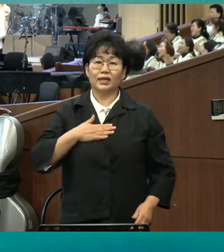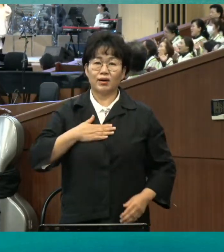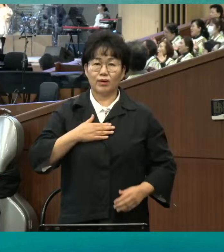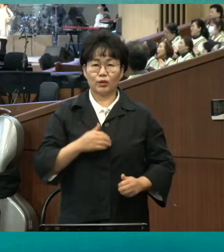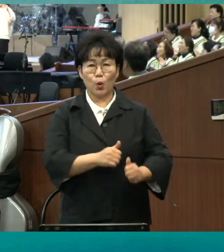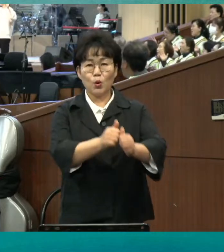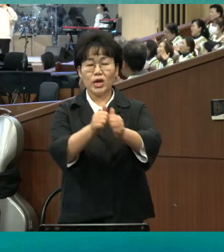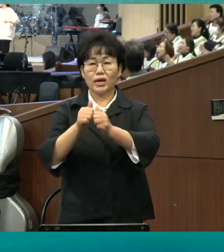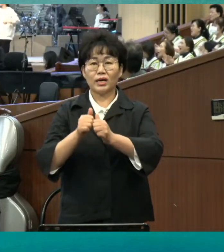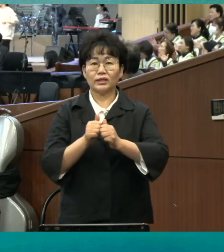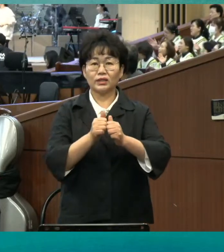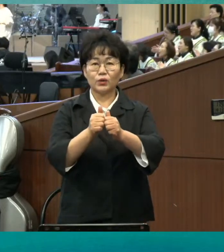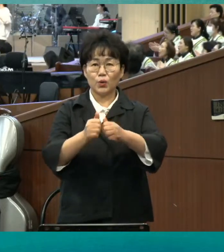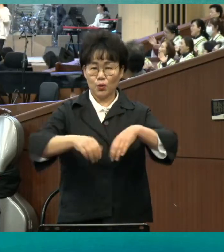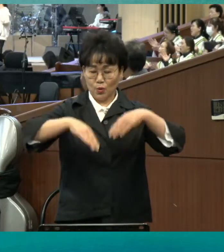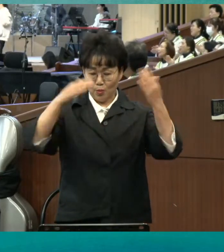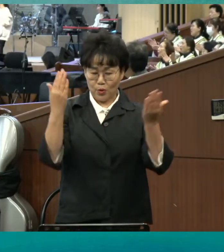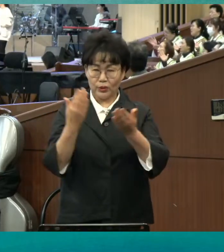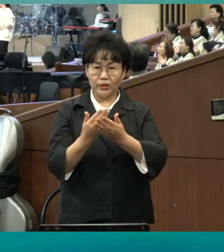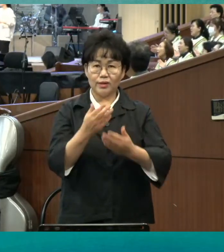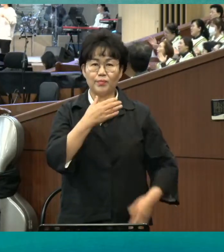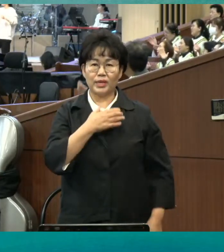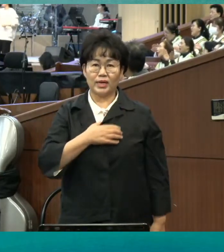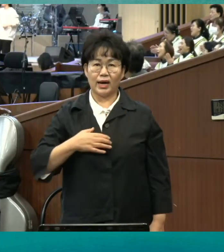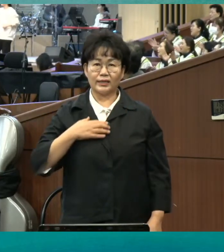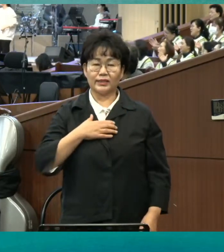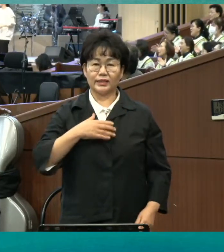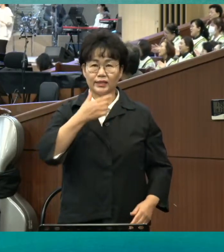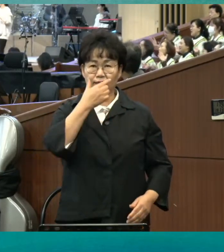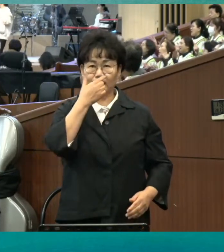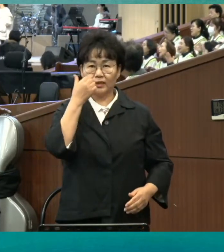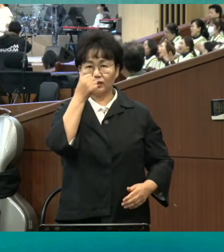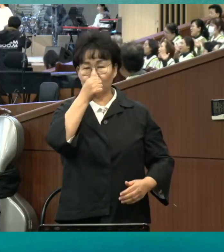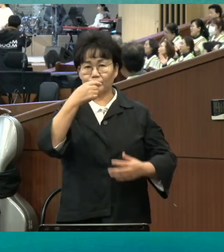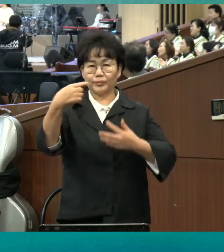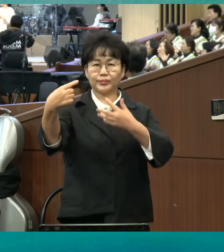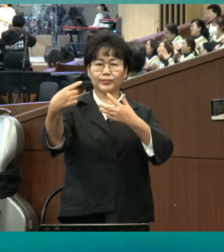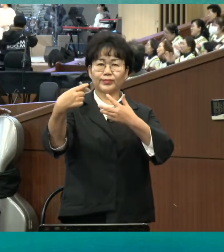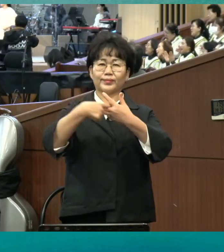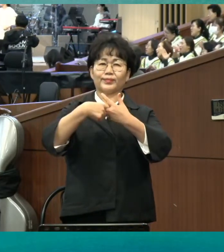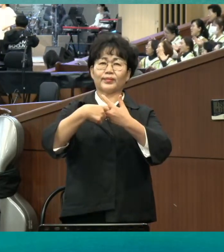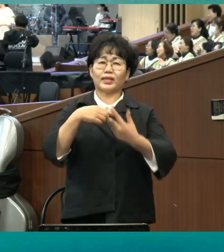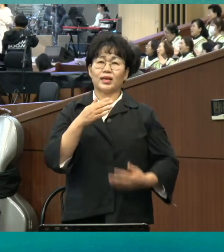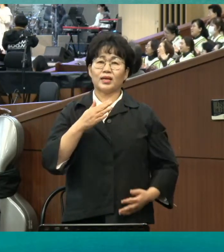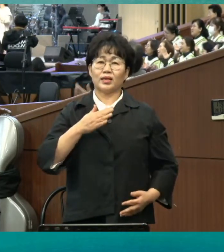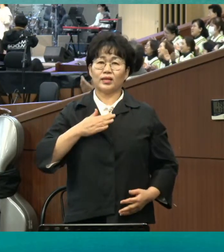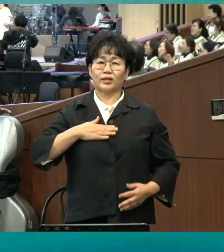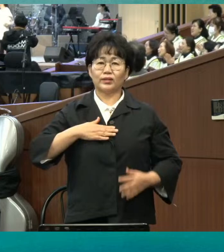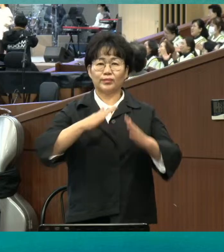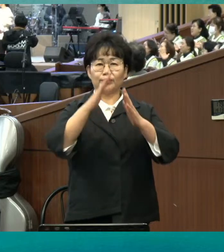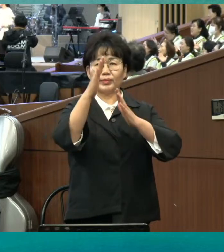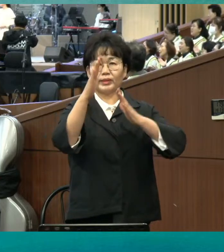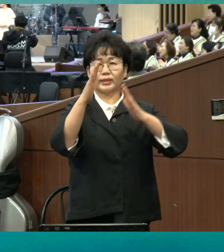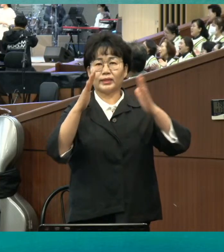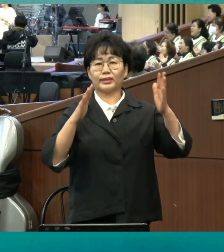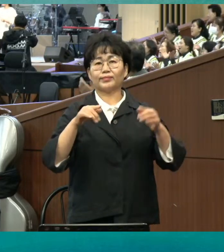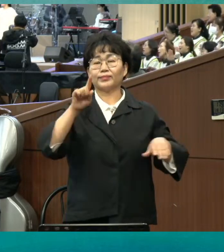나와 동행하시고 모든 염려 하시니 나는 숲의 새와 같이